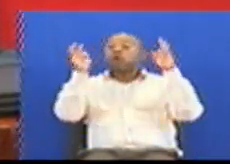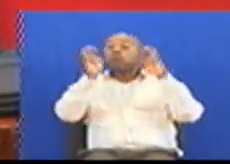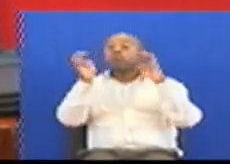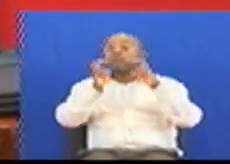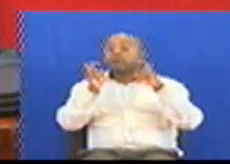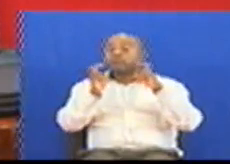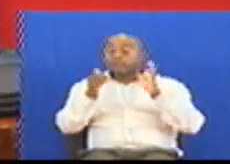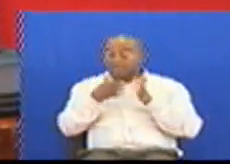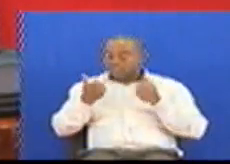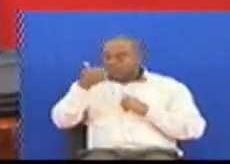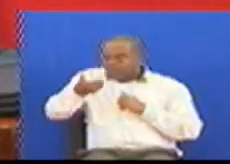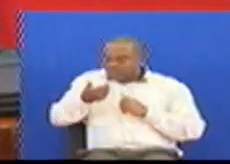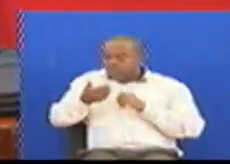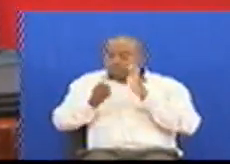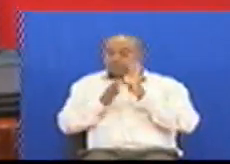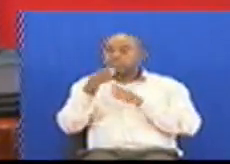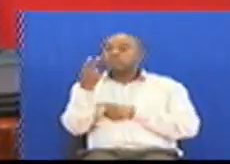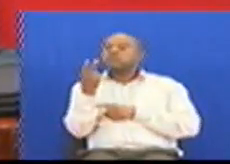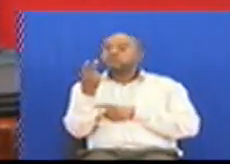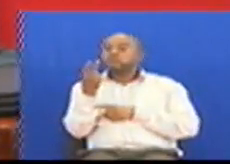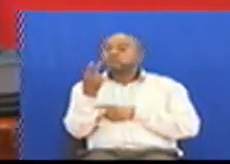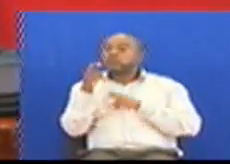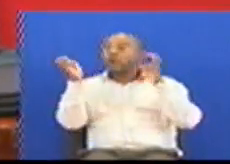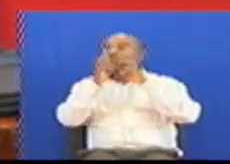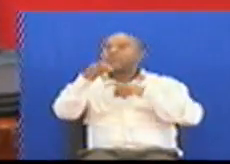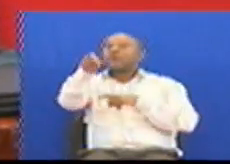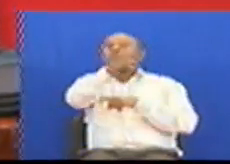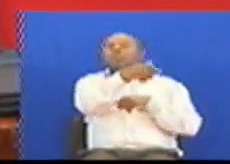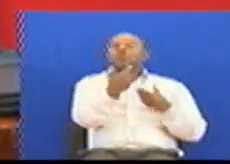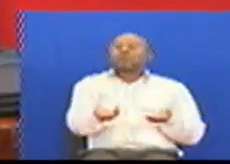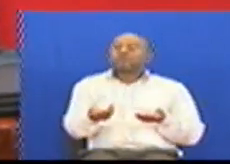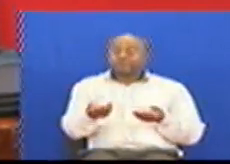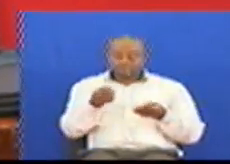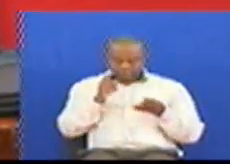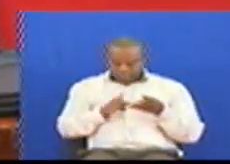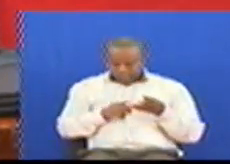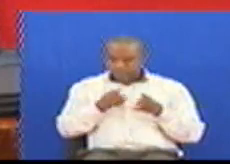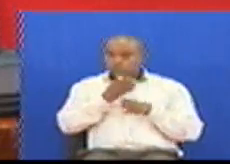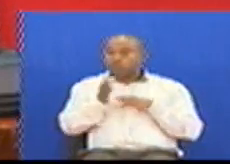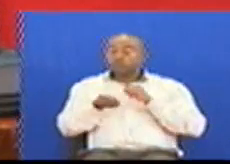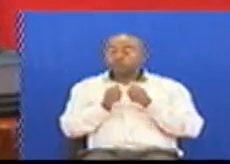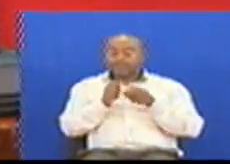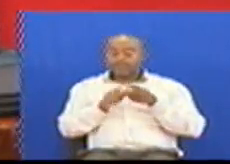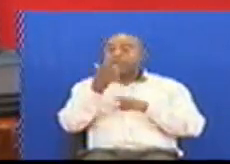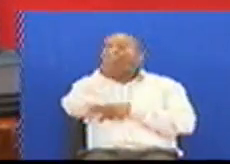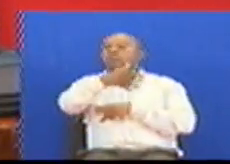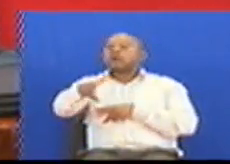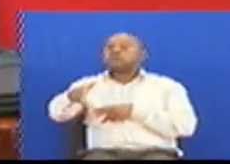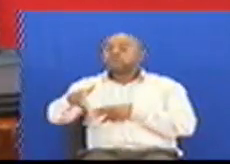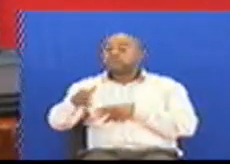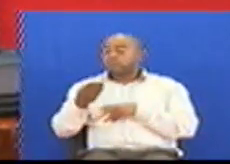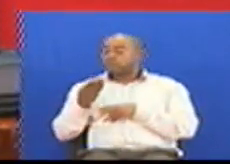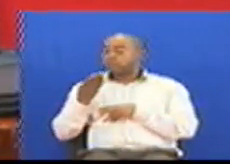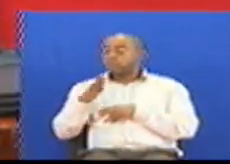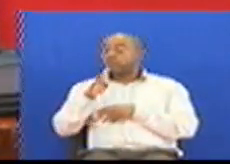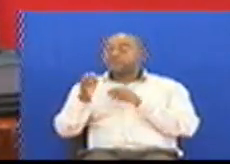sasa vijiji 92 kati ya 108 vimeshapata umeme. La tatu ilikuwa ni swala la maji. Tayari ameshatenga bilioni